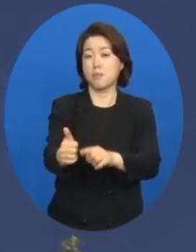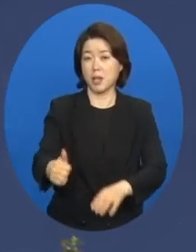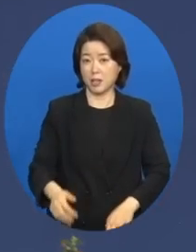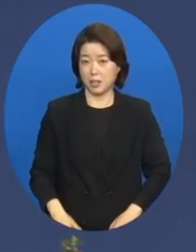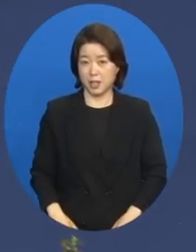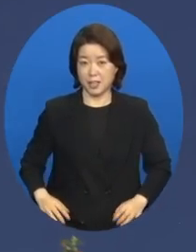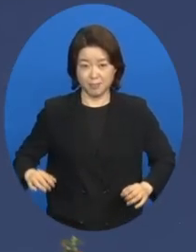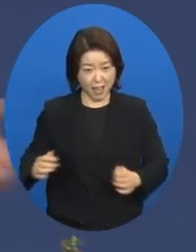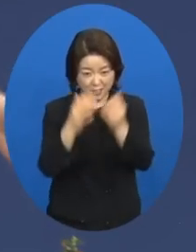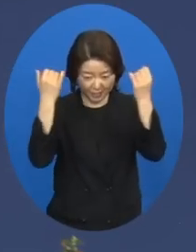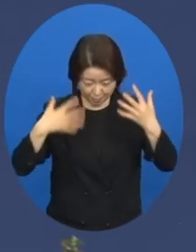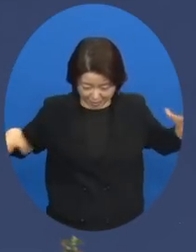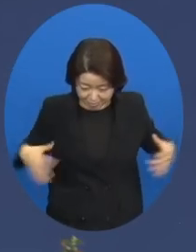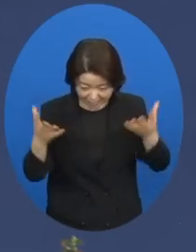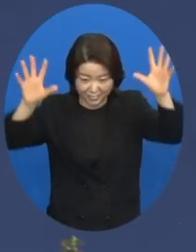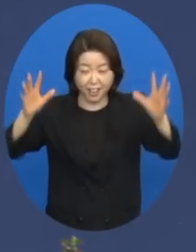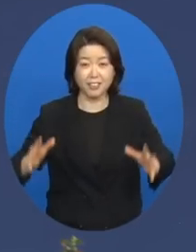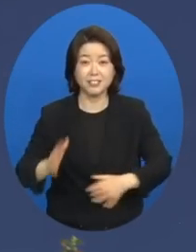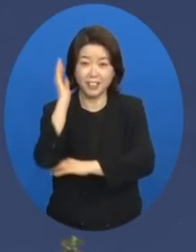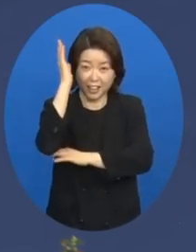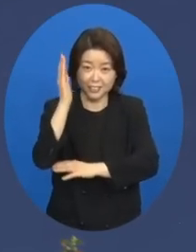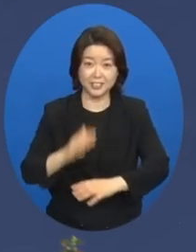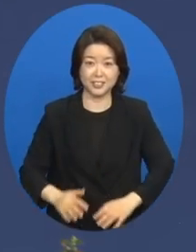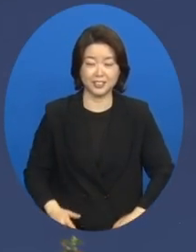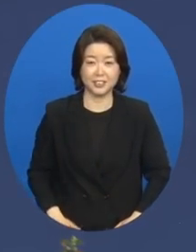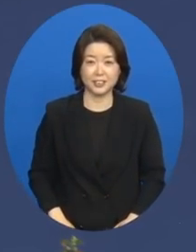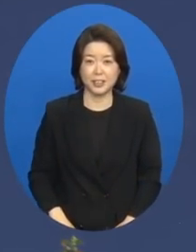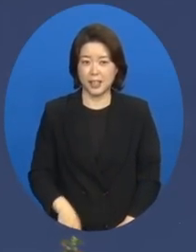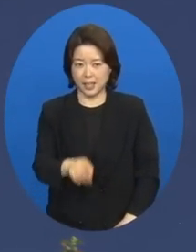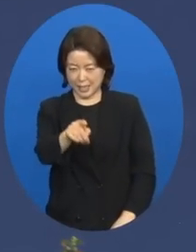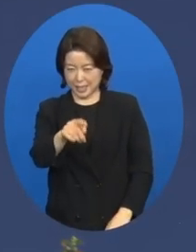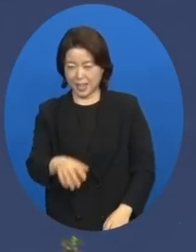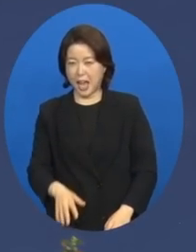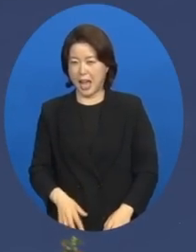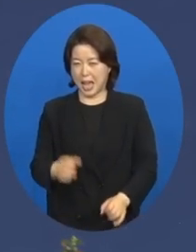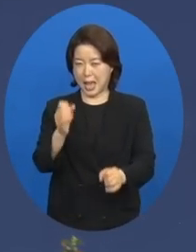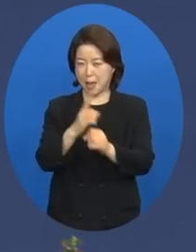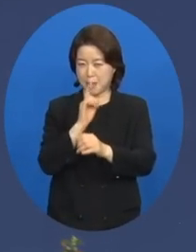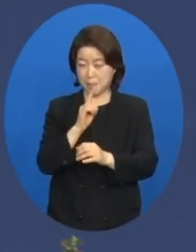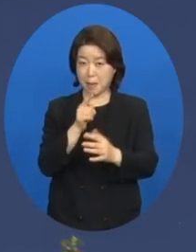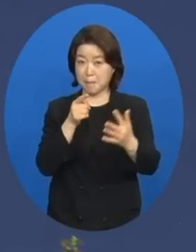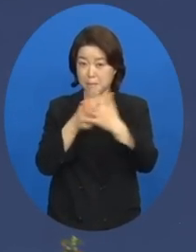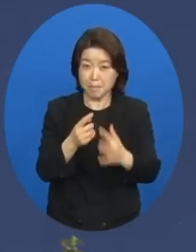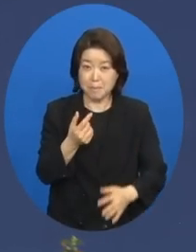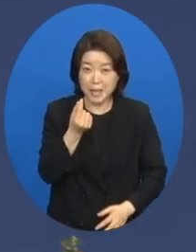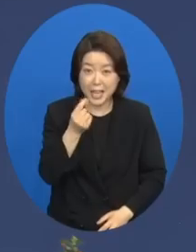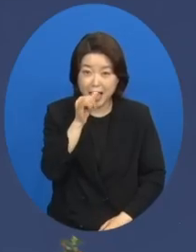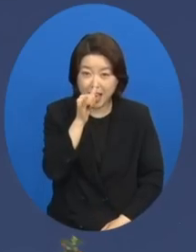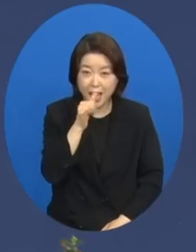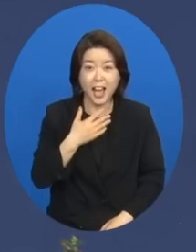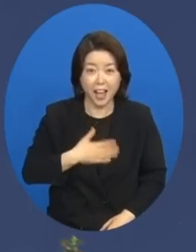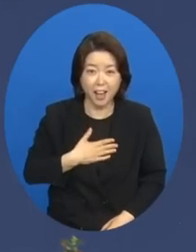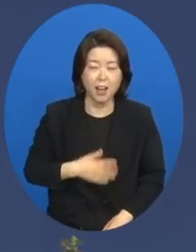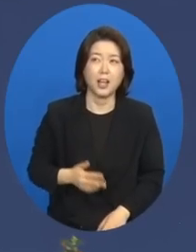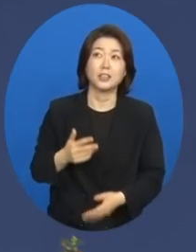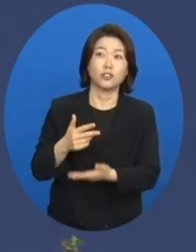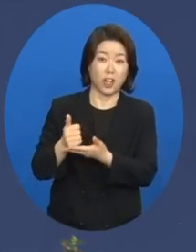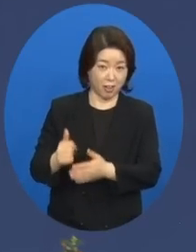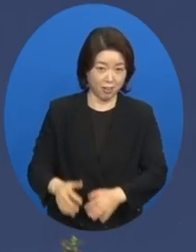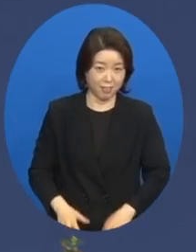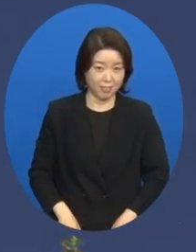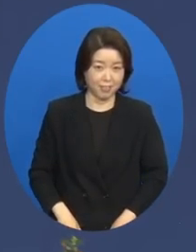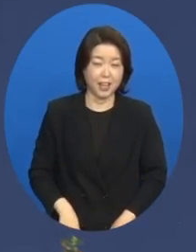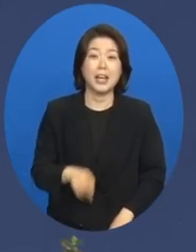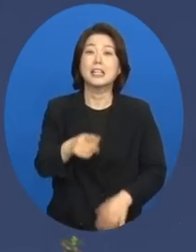제가 이렇게 바디랭귀지를 하면서 얘기를 하니까 그냥 봐도 저거 벌써 무슨 얘기하는지 감이 딱 오셔야지. 주여.